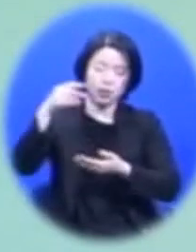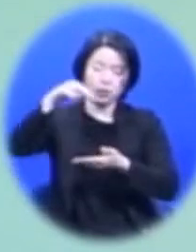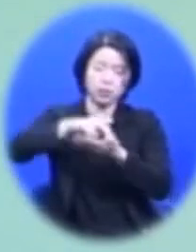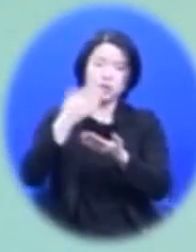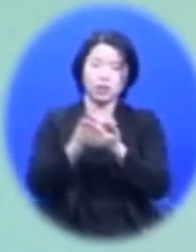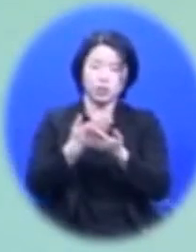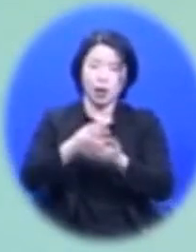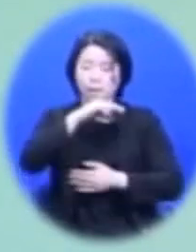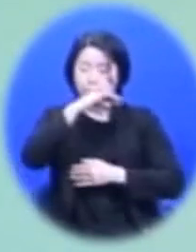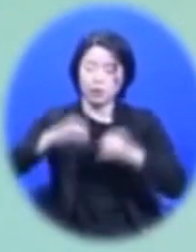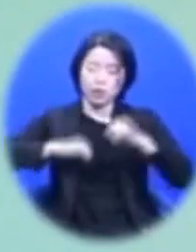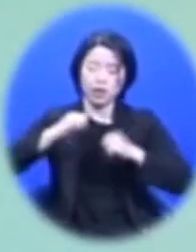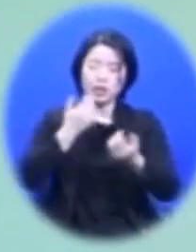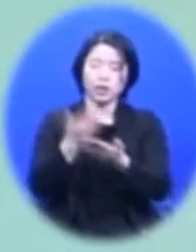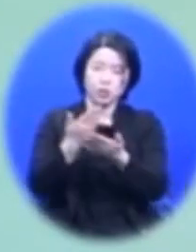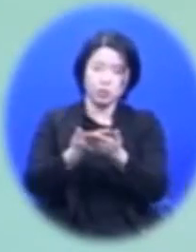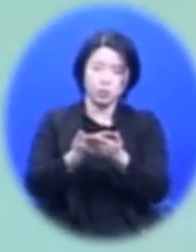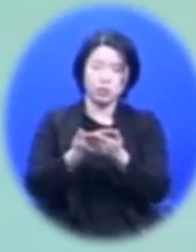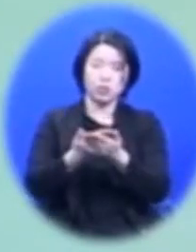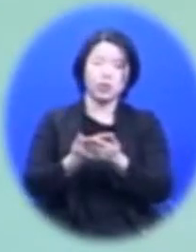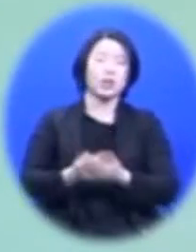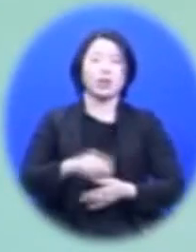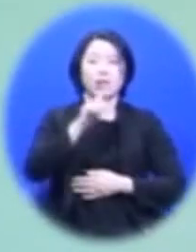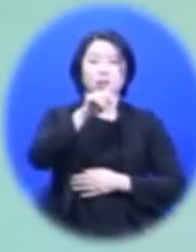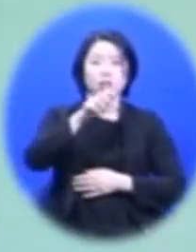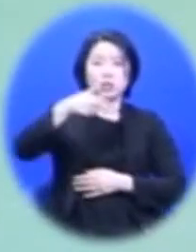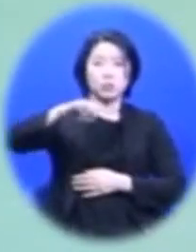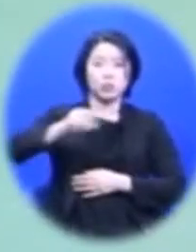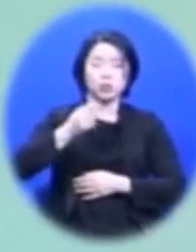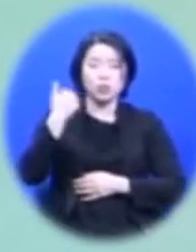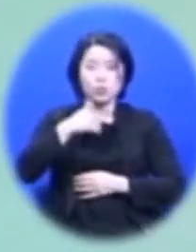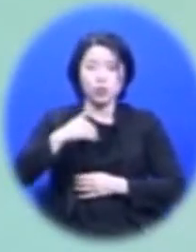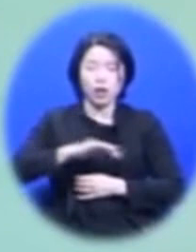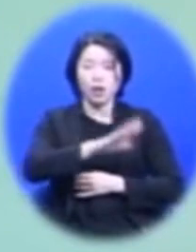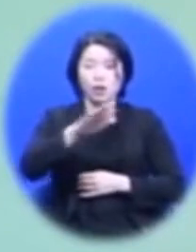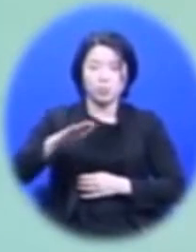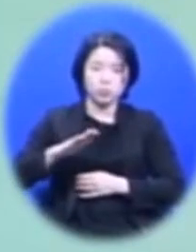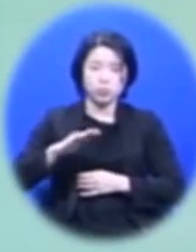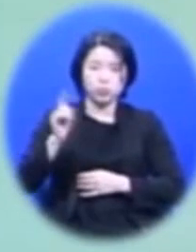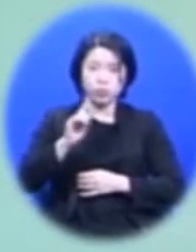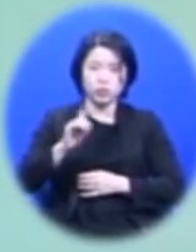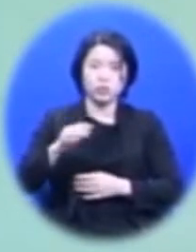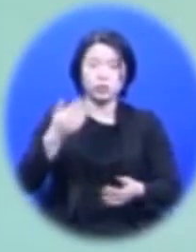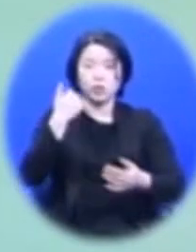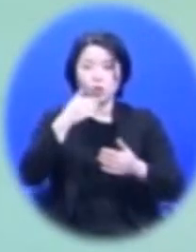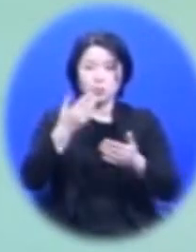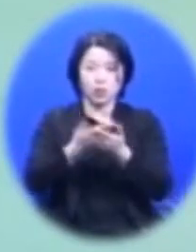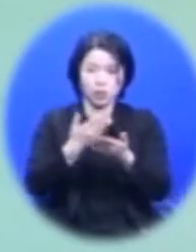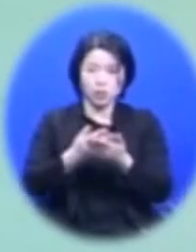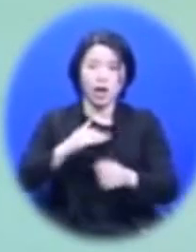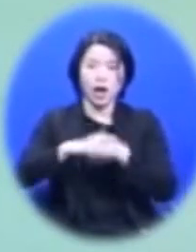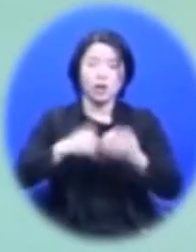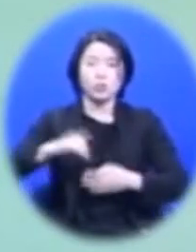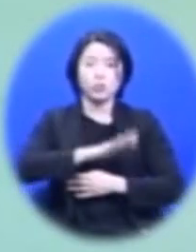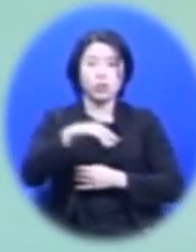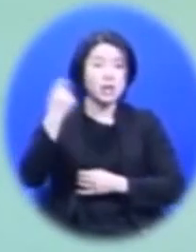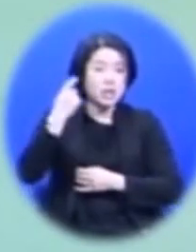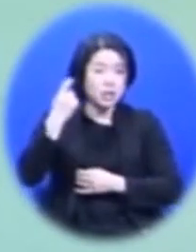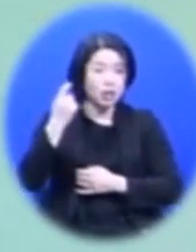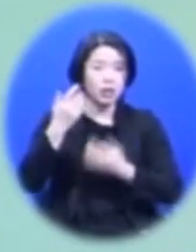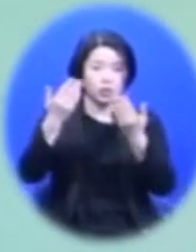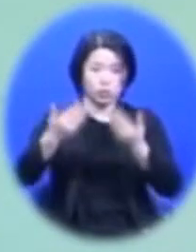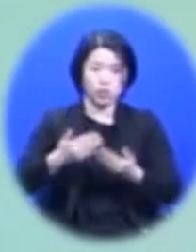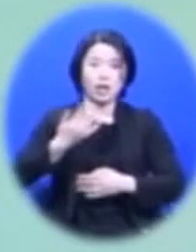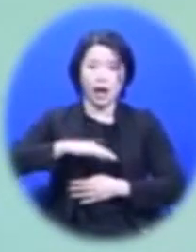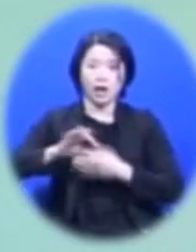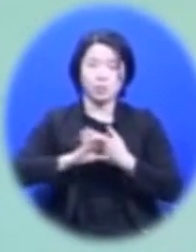바로 행하게 해주소서. 15절에 우리가 무엇을 구하든지 하나님이 우리의 청을 들어주신다는 것을 알면